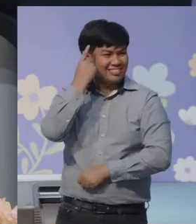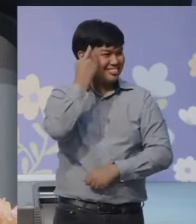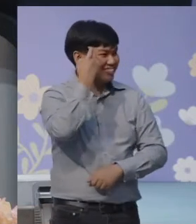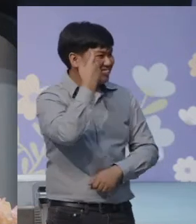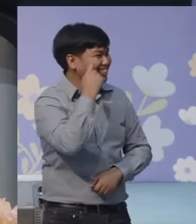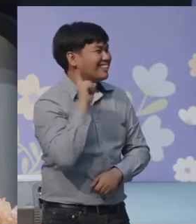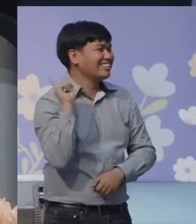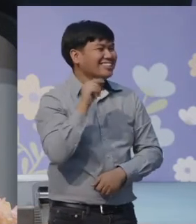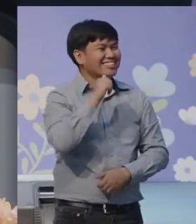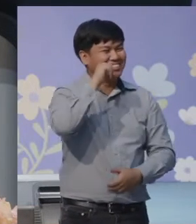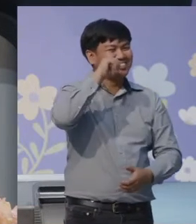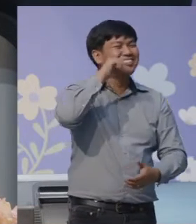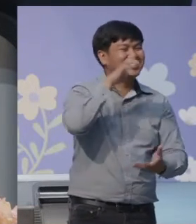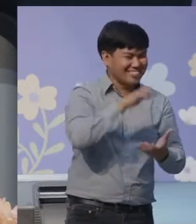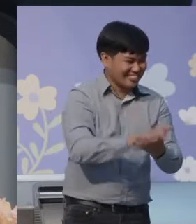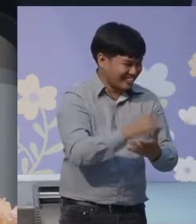nilabaha.